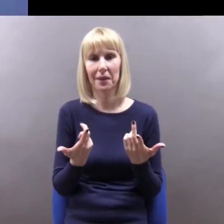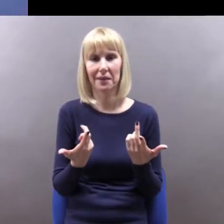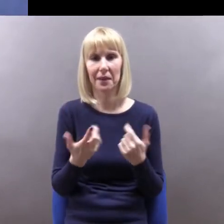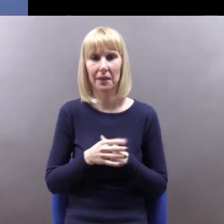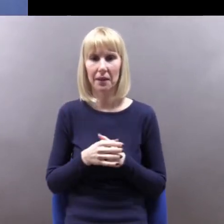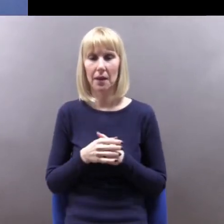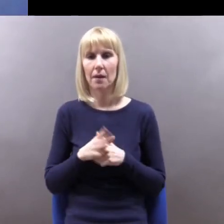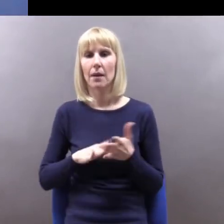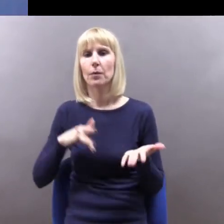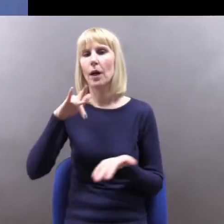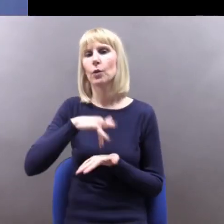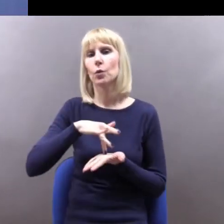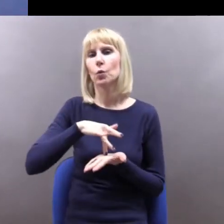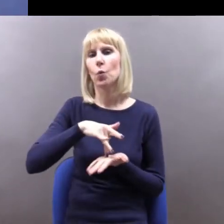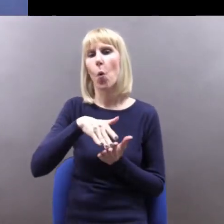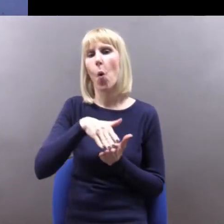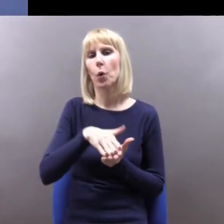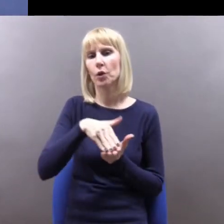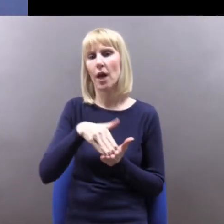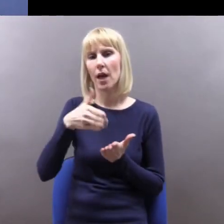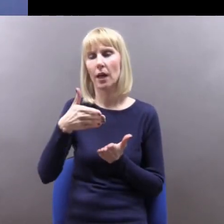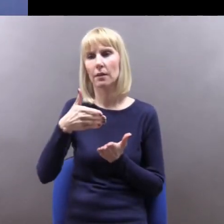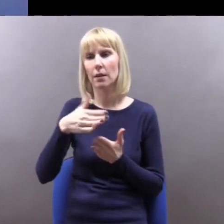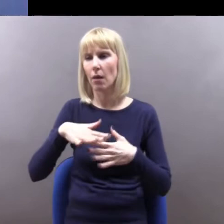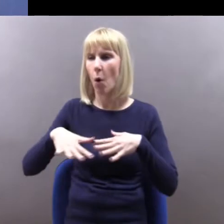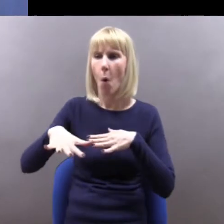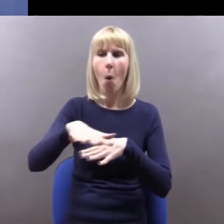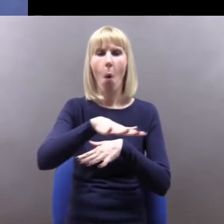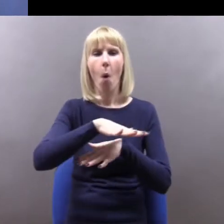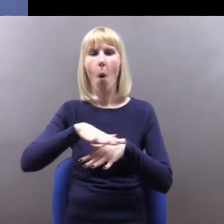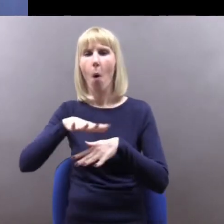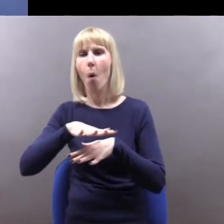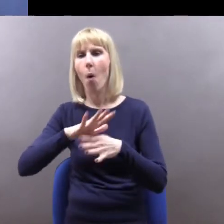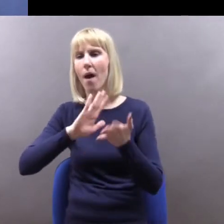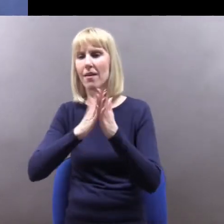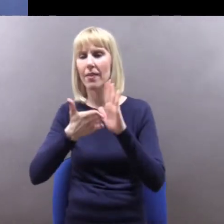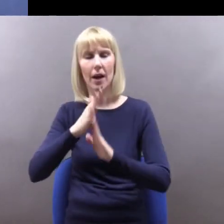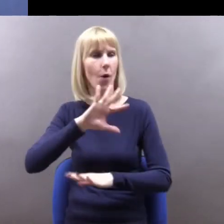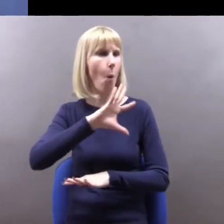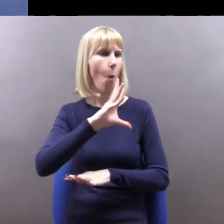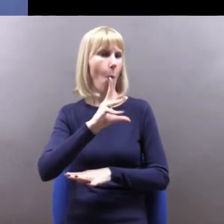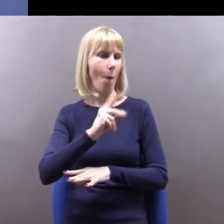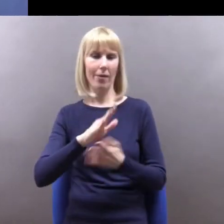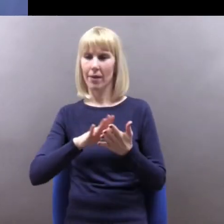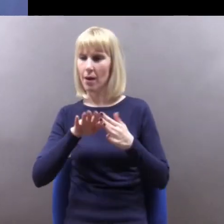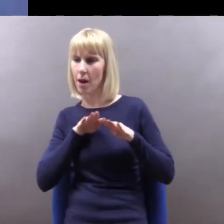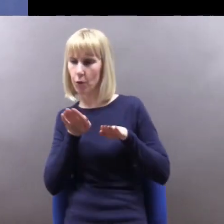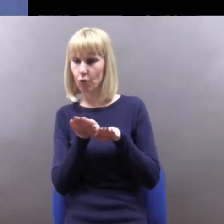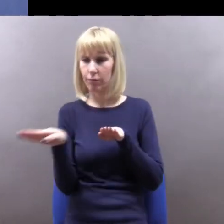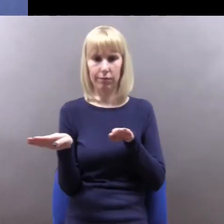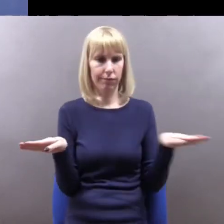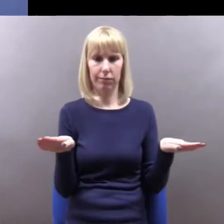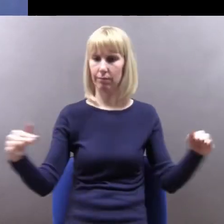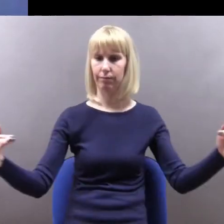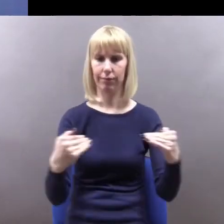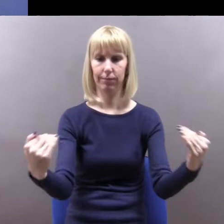podobne właśnie te bruki, bo u mnie w Sieradzu no, też jest rynek piękny, ale przemieszczanie się po nim no, to